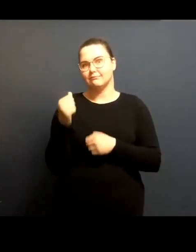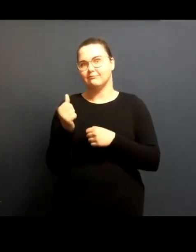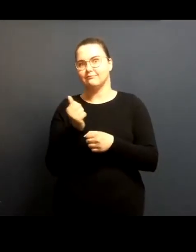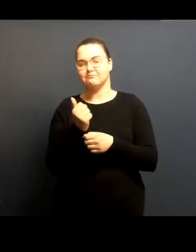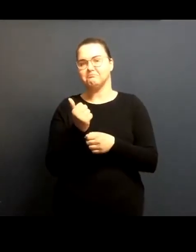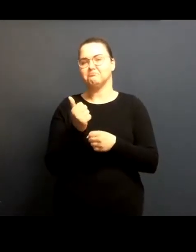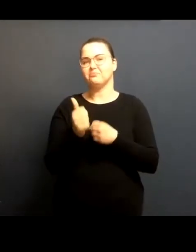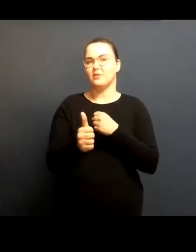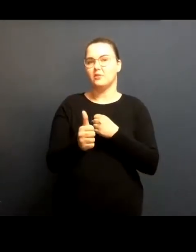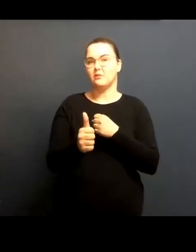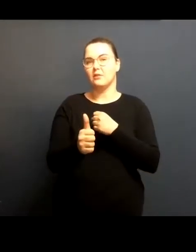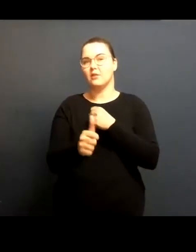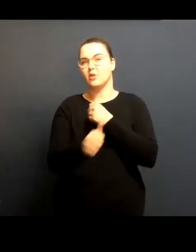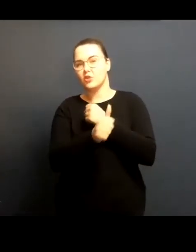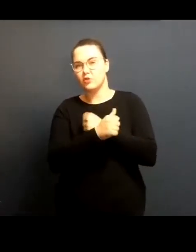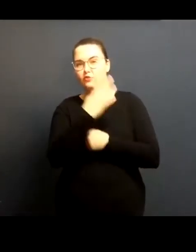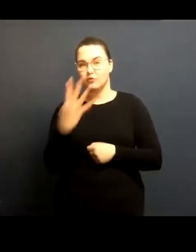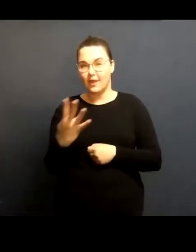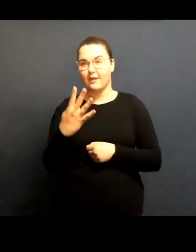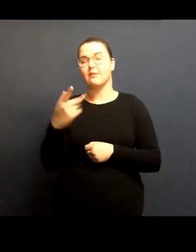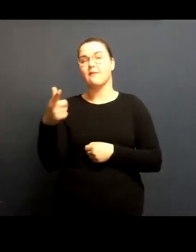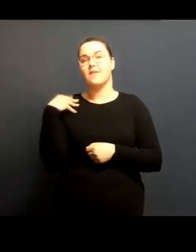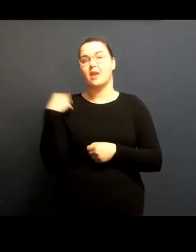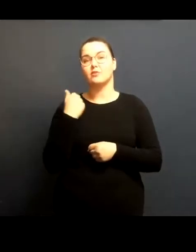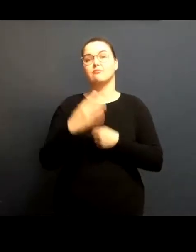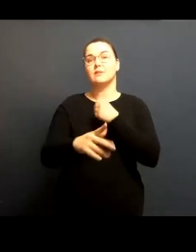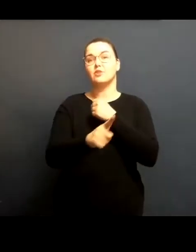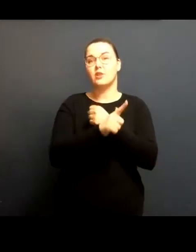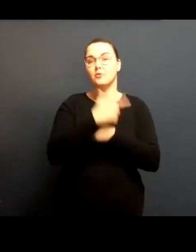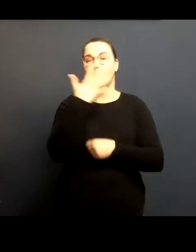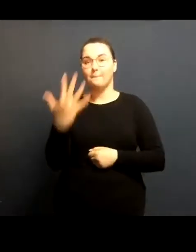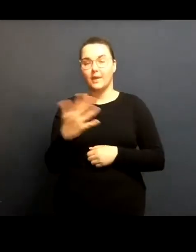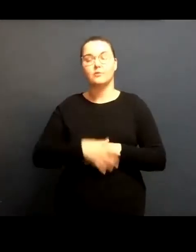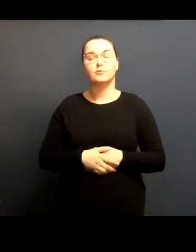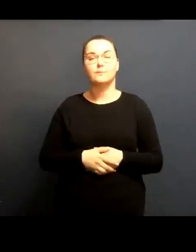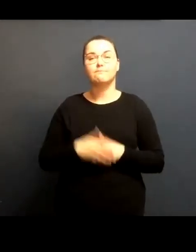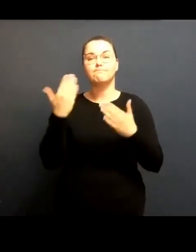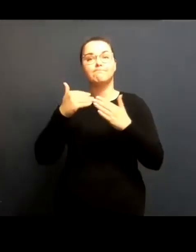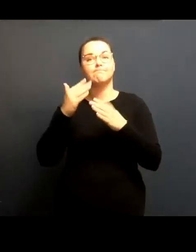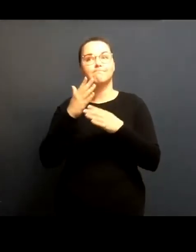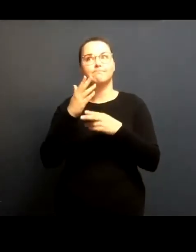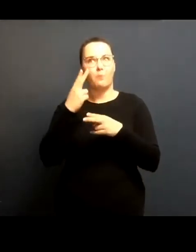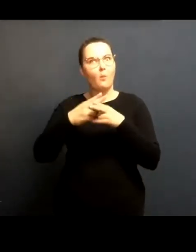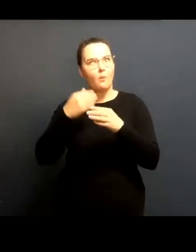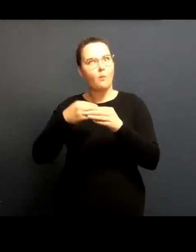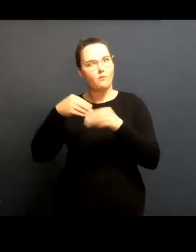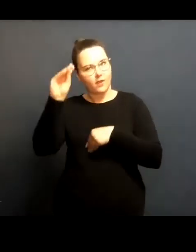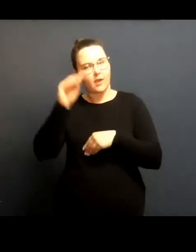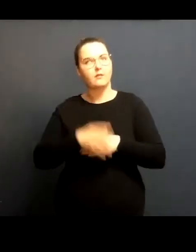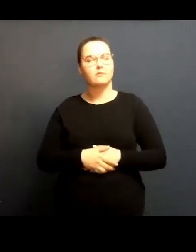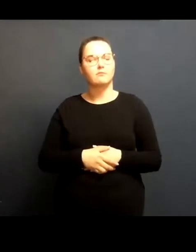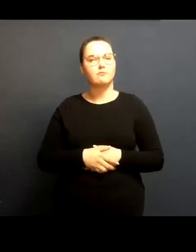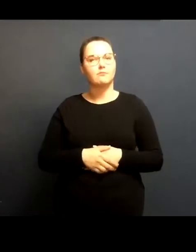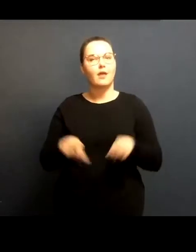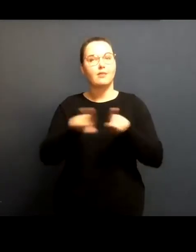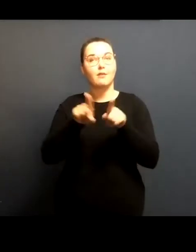64-75 lat ponad połowa i 75-85 seksu, prawie